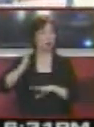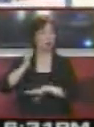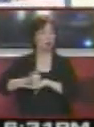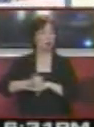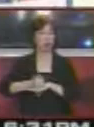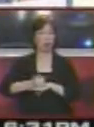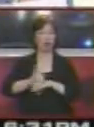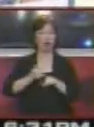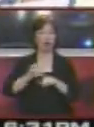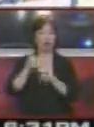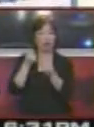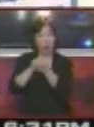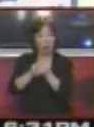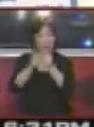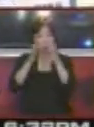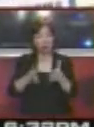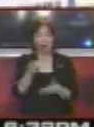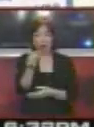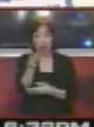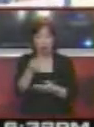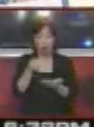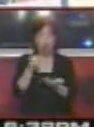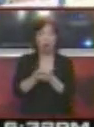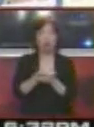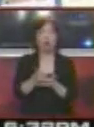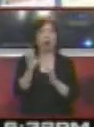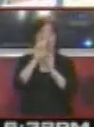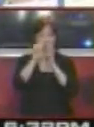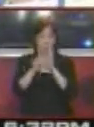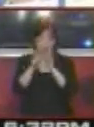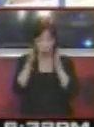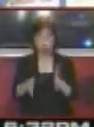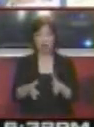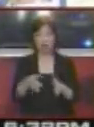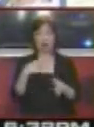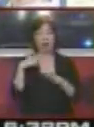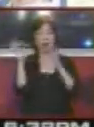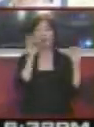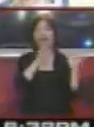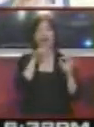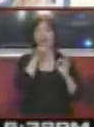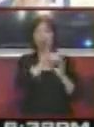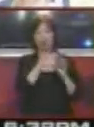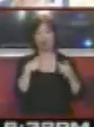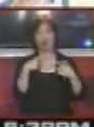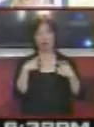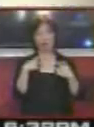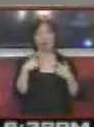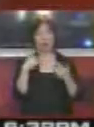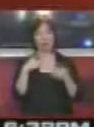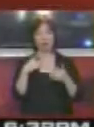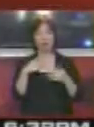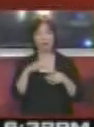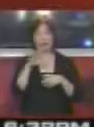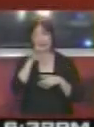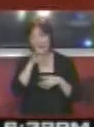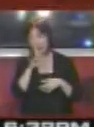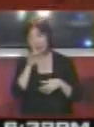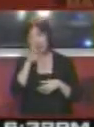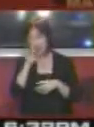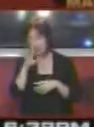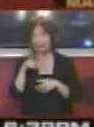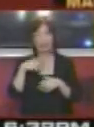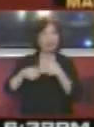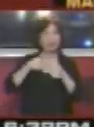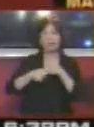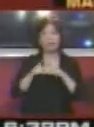siyang financier, meron siyang abogado, meron silang spotter at meron din silang gumagawa ng mga legwork. Sa mga